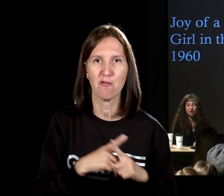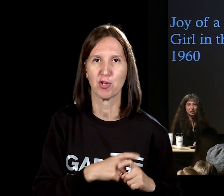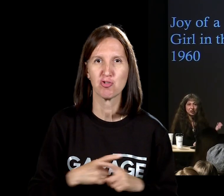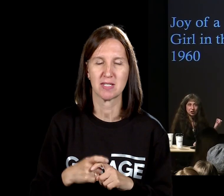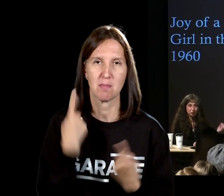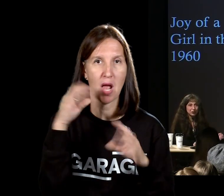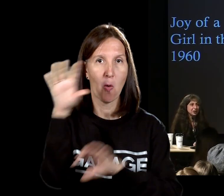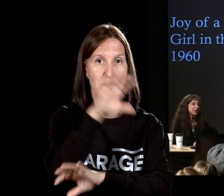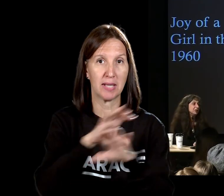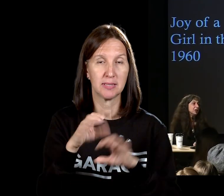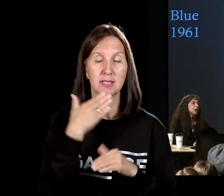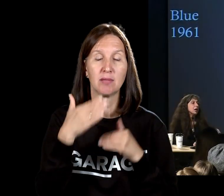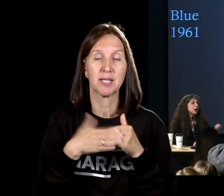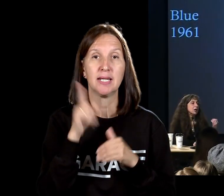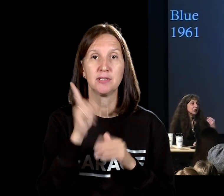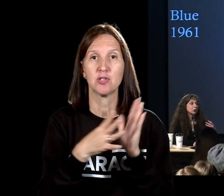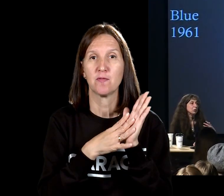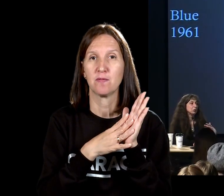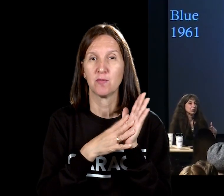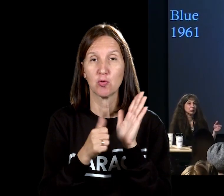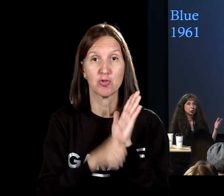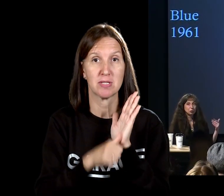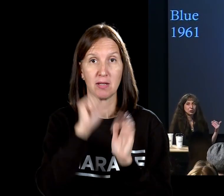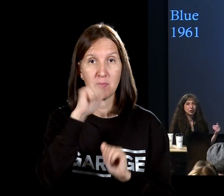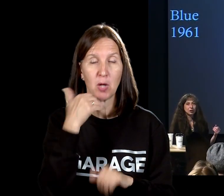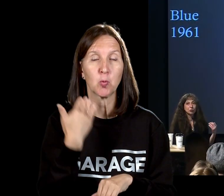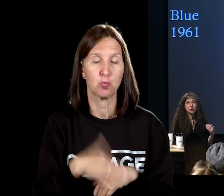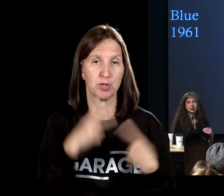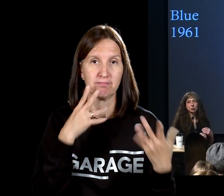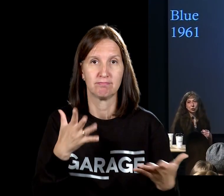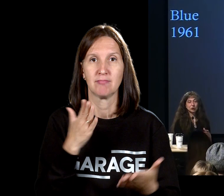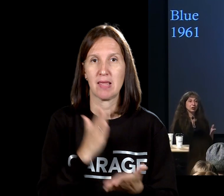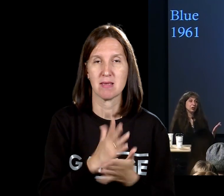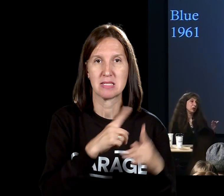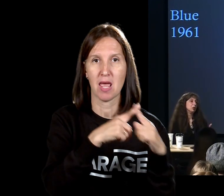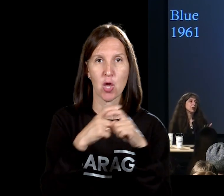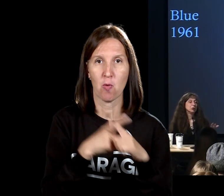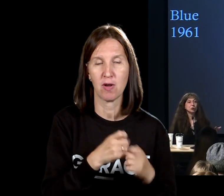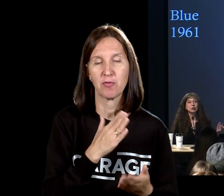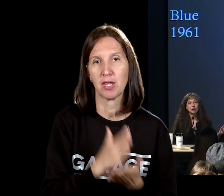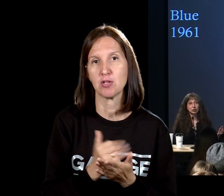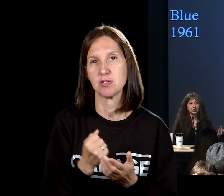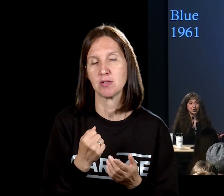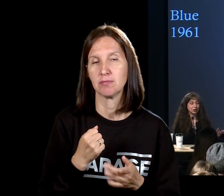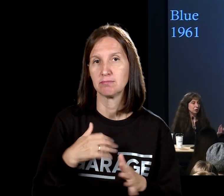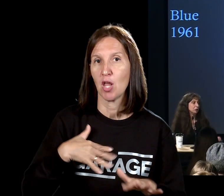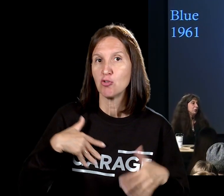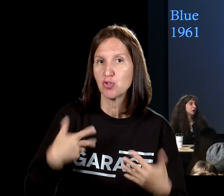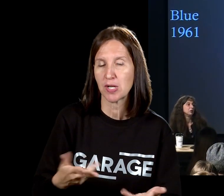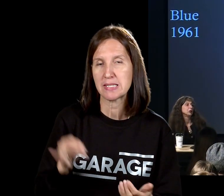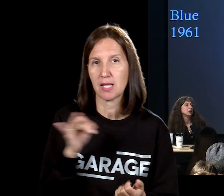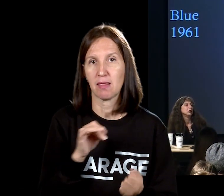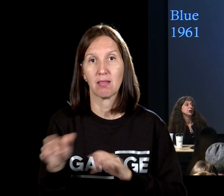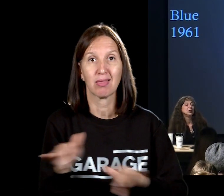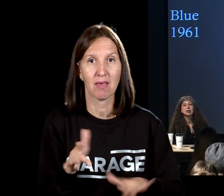и жест, и живопись действия, которые то, что позволяет Миро создать, может быть, одну из самых удивительных своих серий того